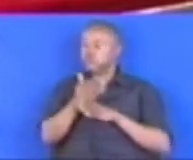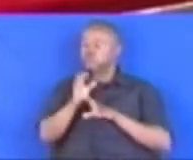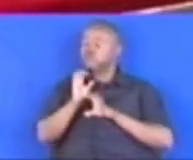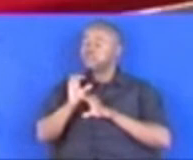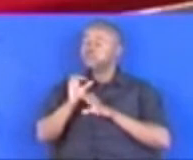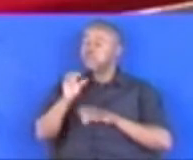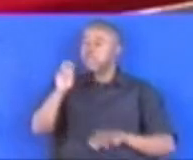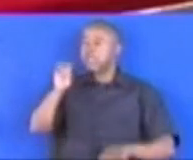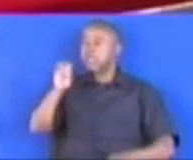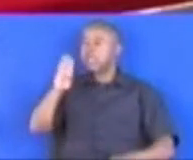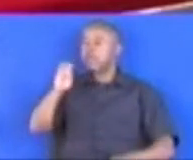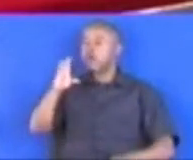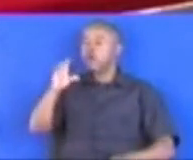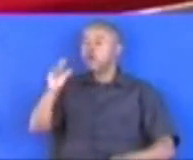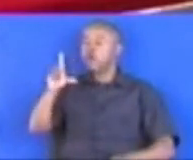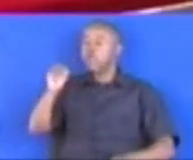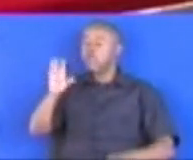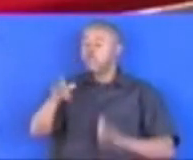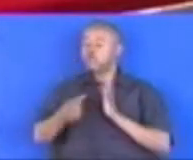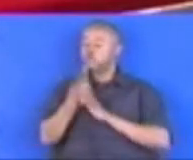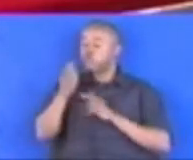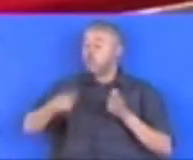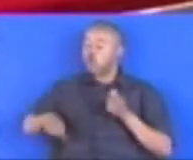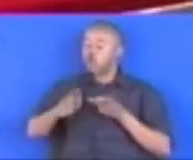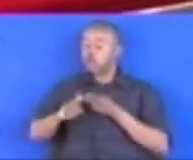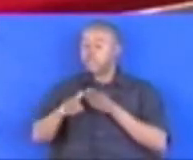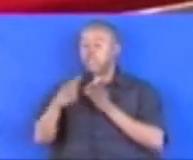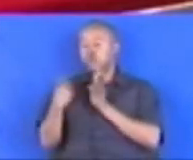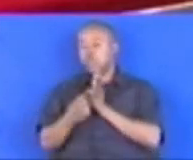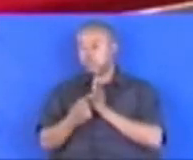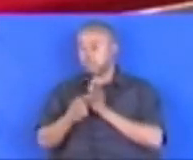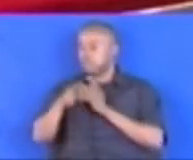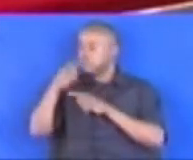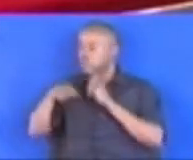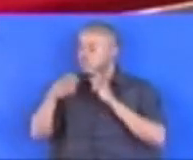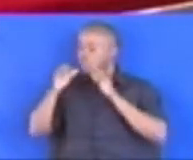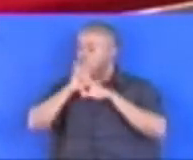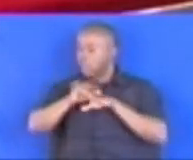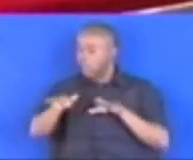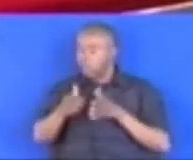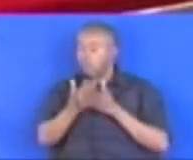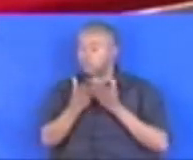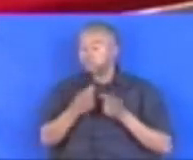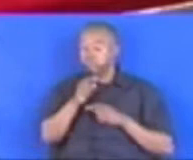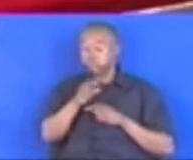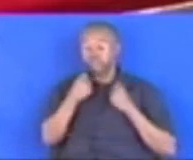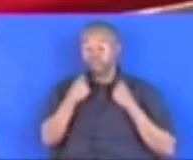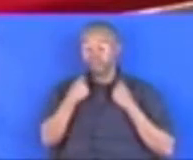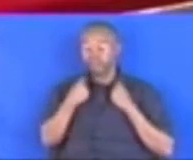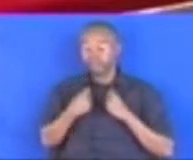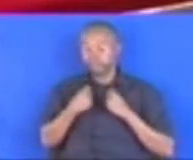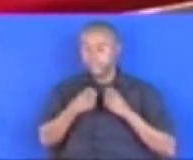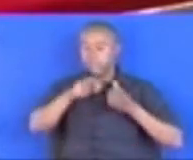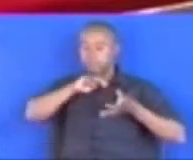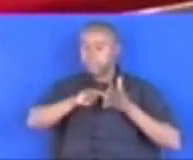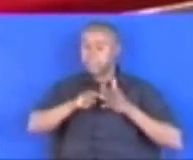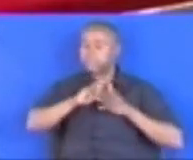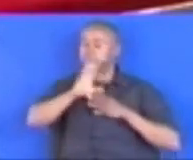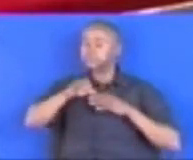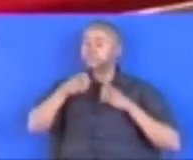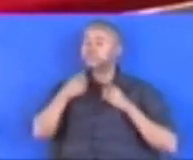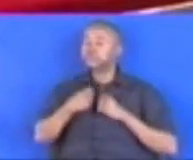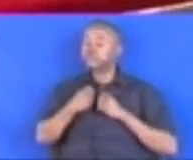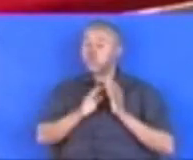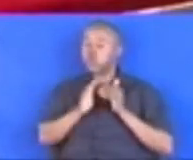Ebola kutoka Jamhuri ya Kidemokrasia ya Kongo na Uganda, tumeendelea kuwa salama kwa sababu tuliimarisha mikakati mizima